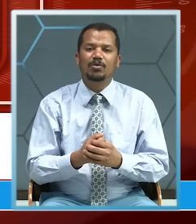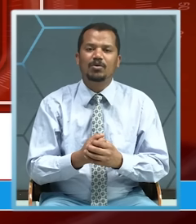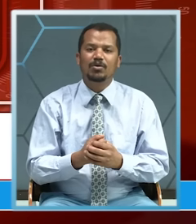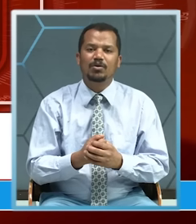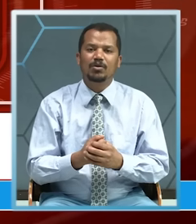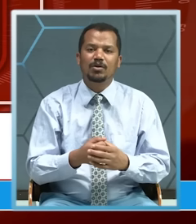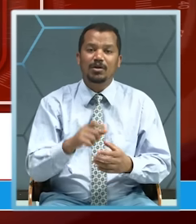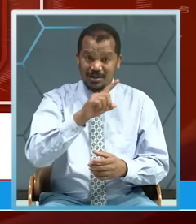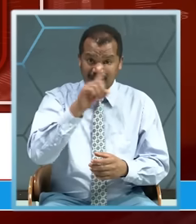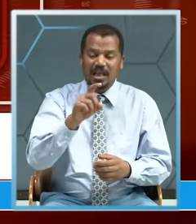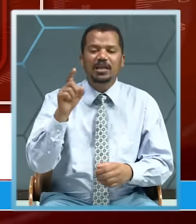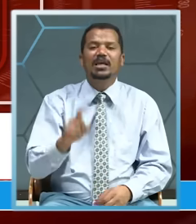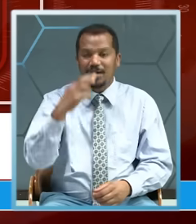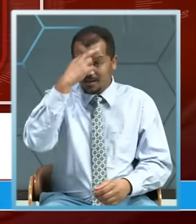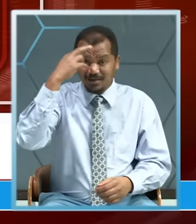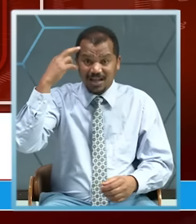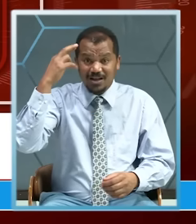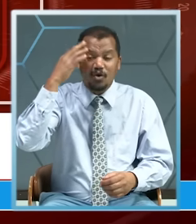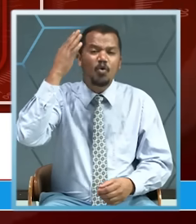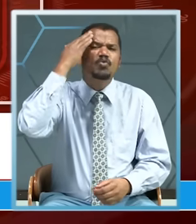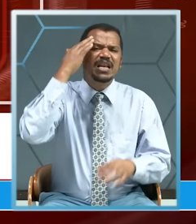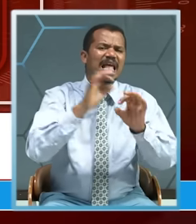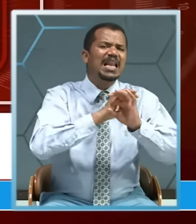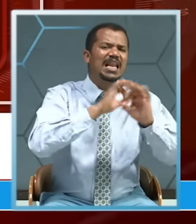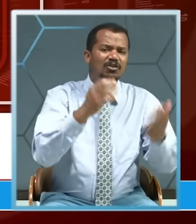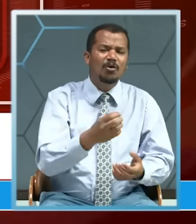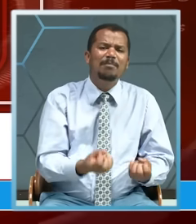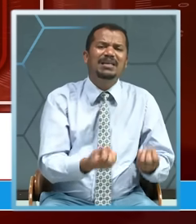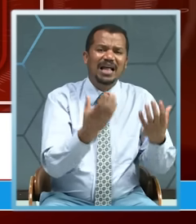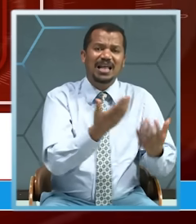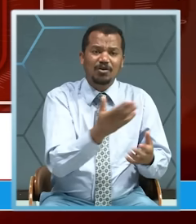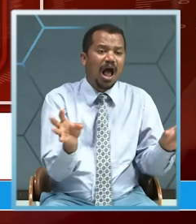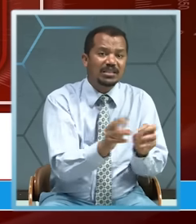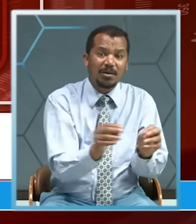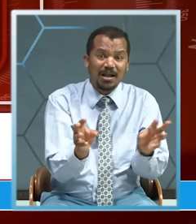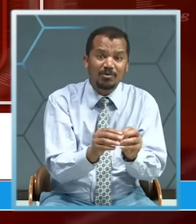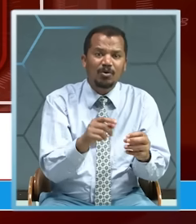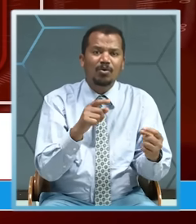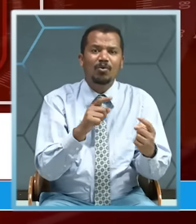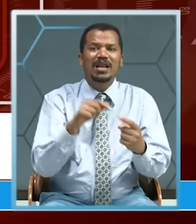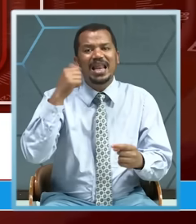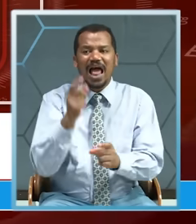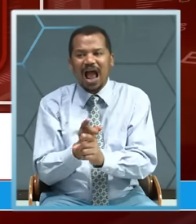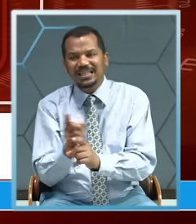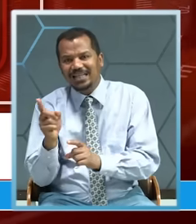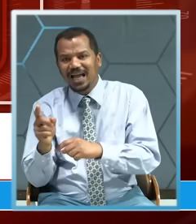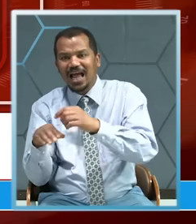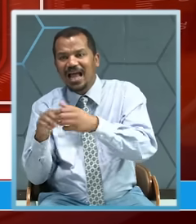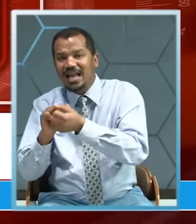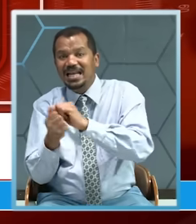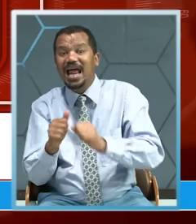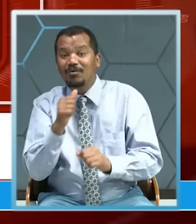የሚያስፈልግ ይመስለኛል፣ ልጠይቅ ይገባል። ምክንያቱም እውቅና የሌላቸው በርካታ ነገርን አሰባስበው ወደ ሌላ